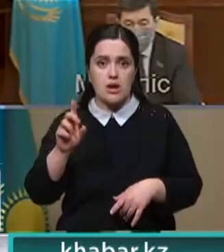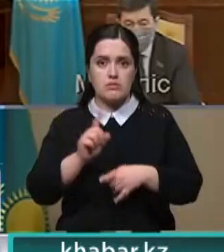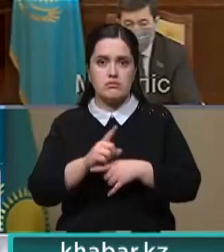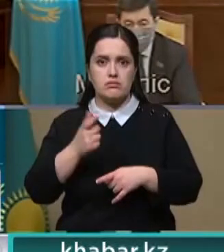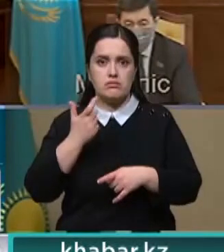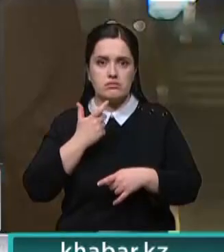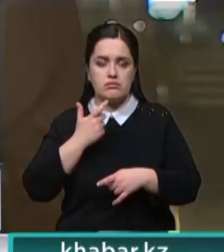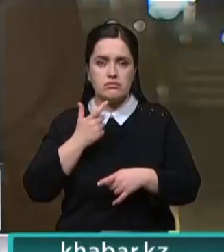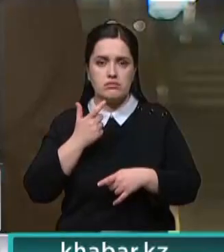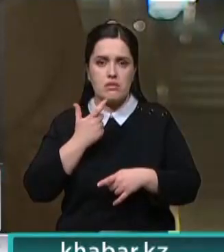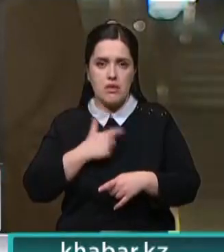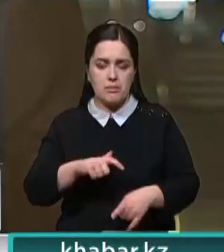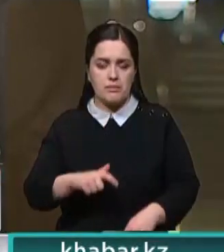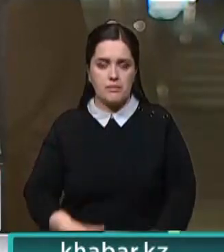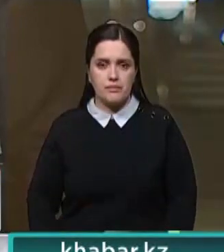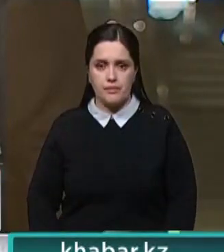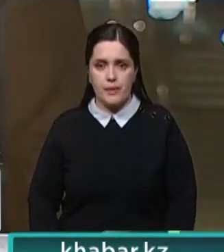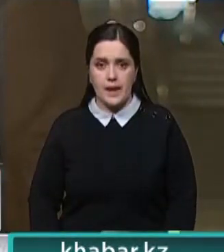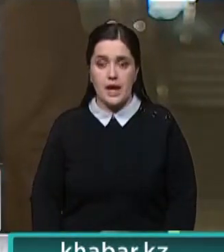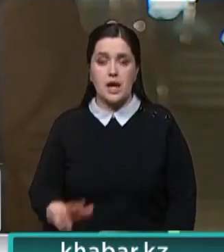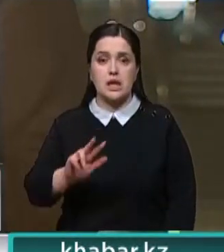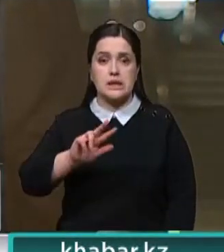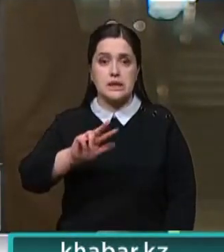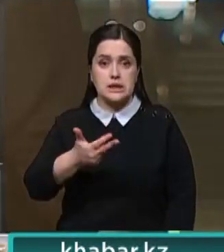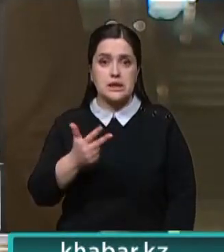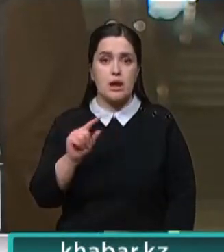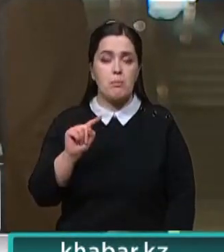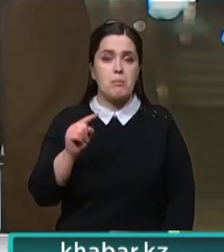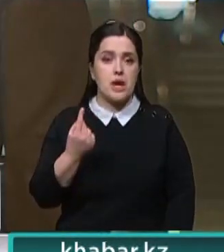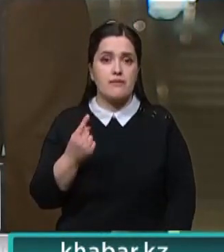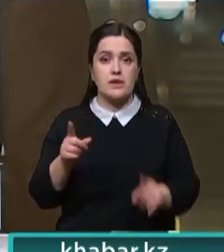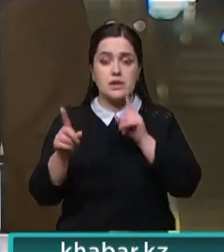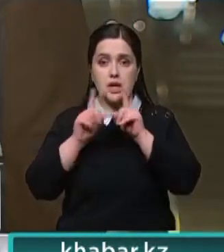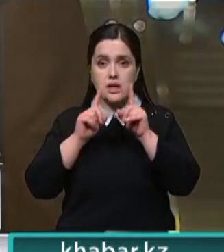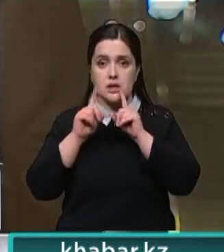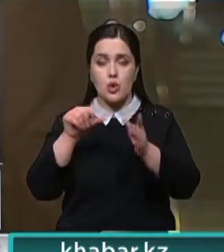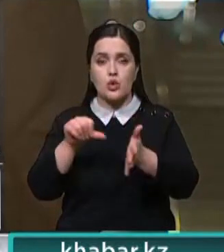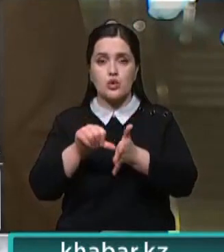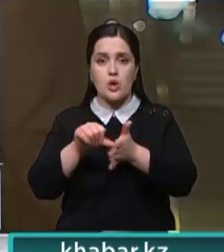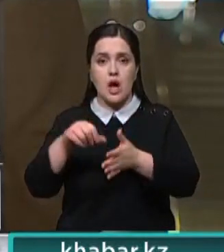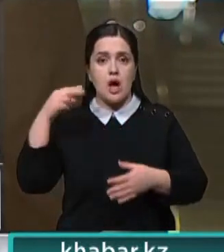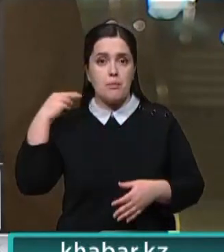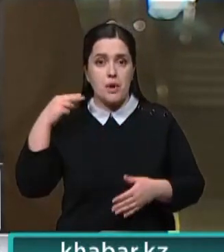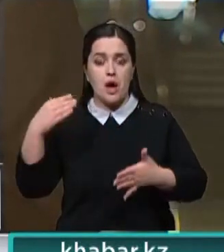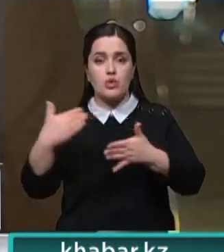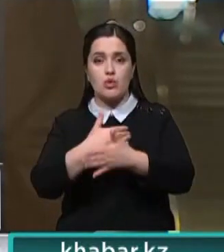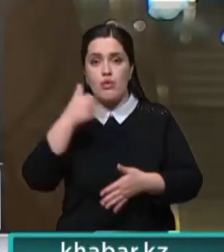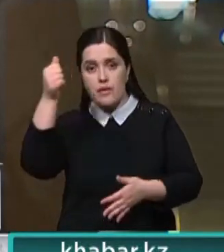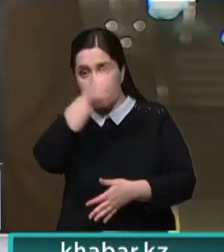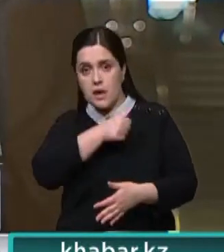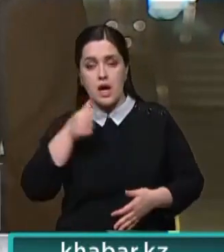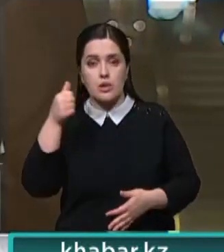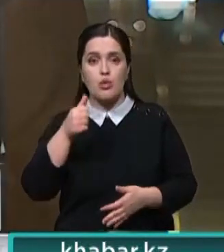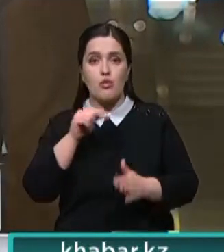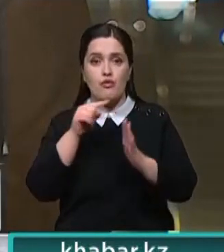своей вредности частным. Почти три часа продлилось первое расширенное заседание Кабмина с участием президента в новом году. И это говорит о том,